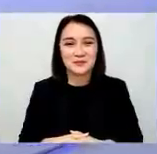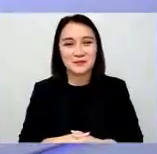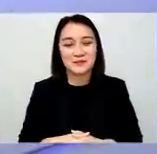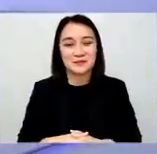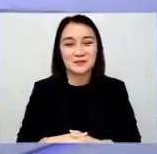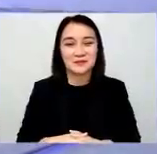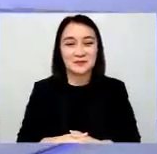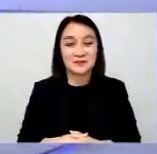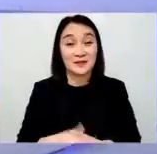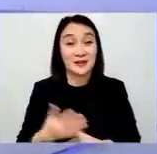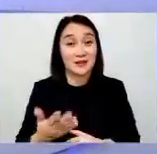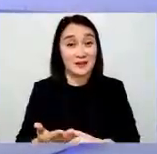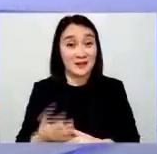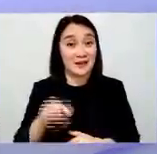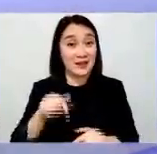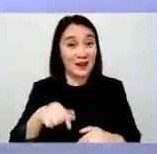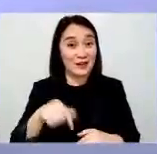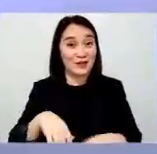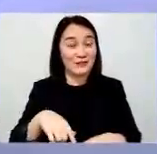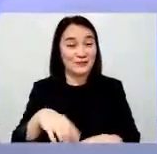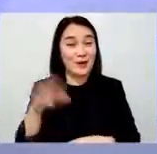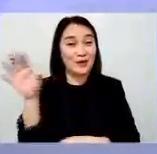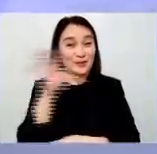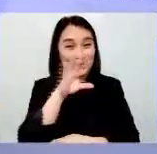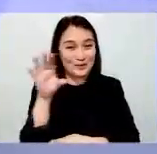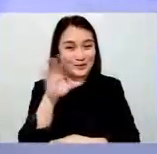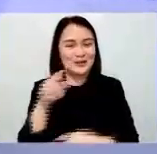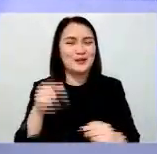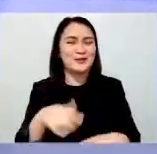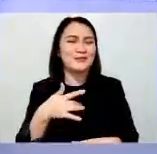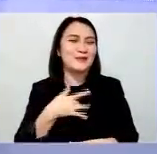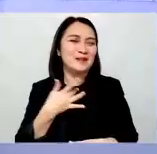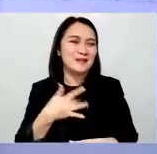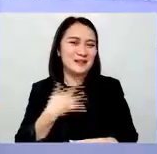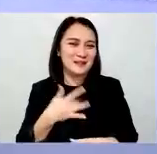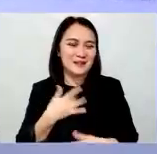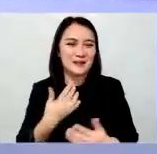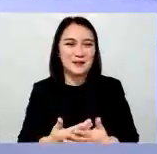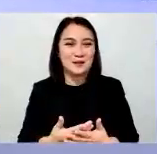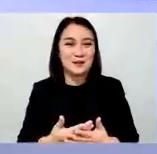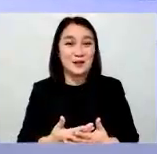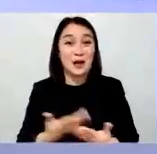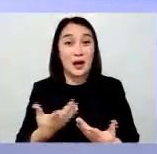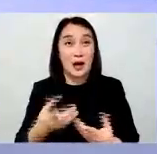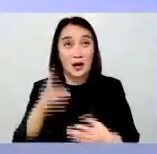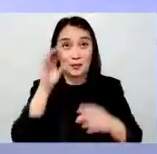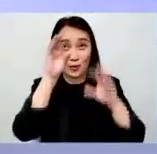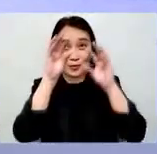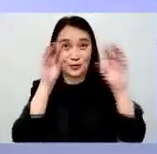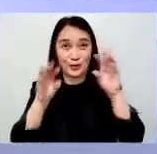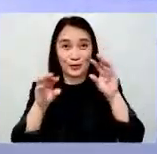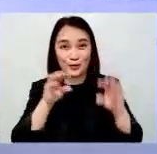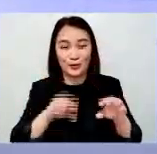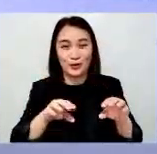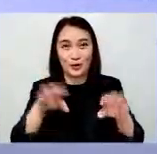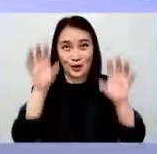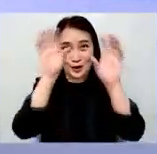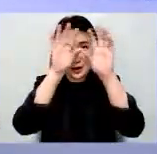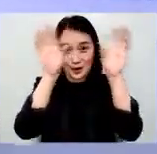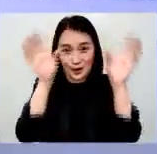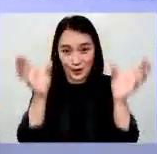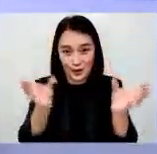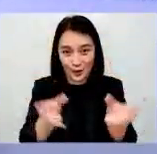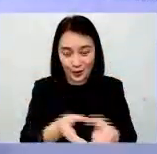Mga kapatid, Paskong Pasko na nga ang feels kapag nilabas na ang mga dekorasyong parol at Christmas